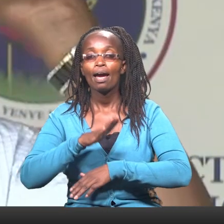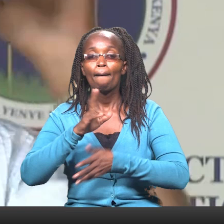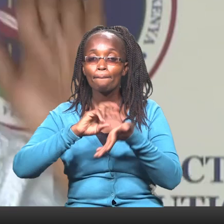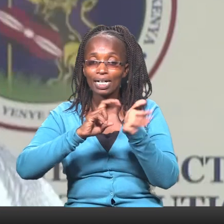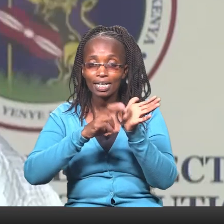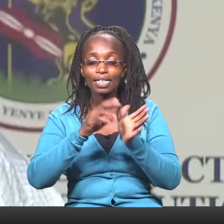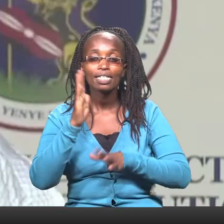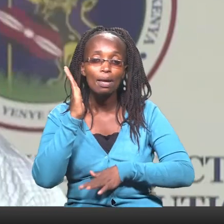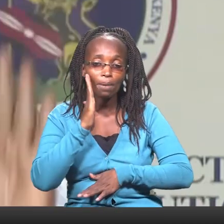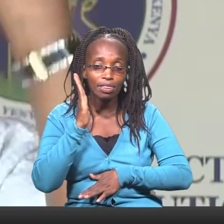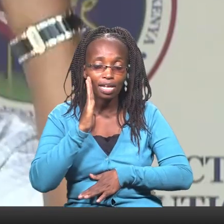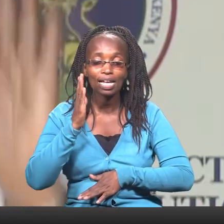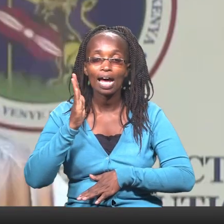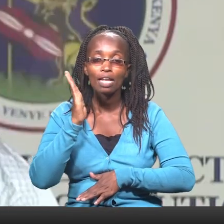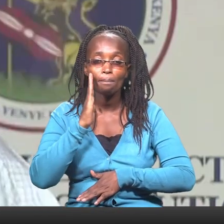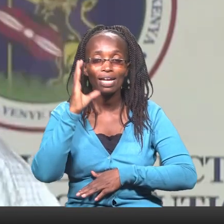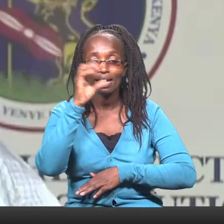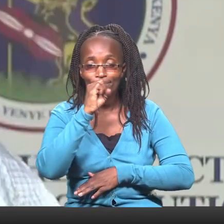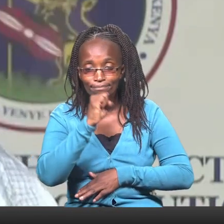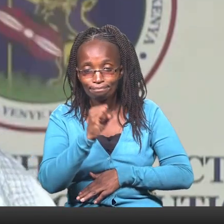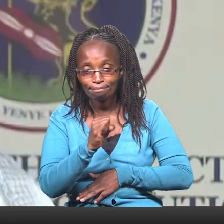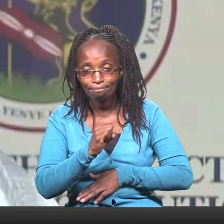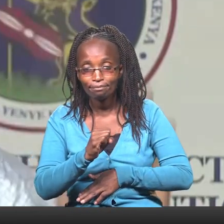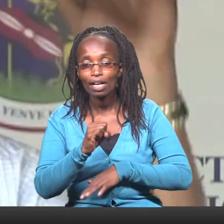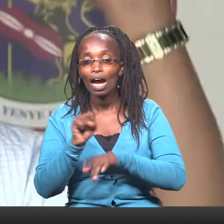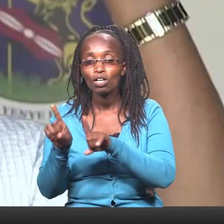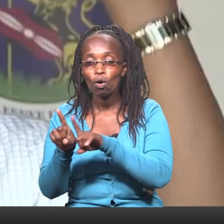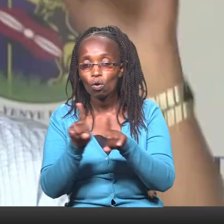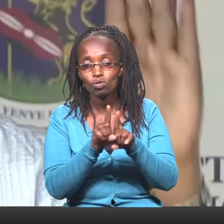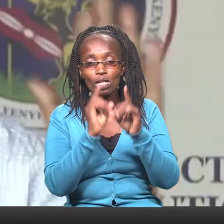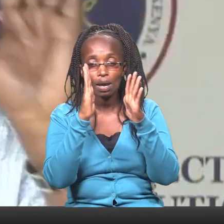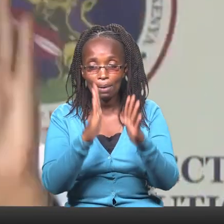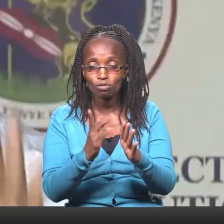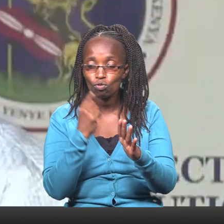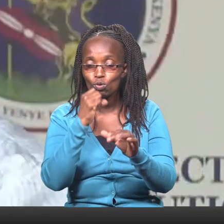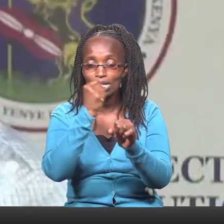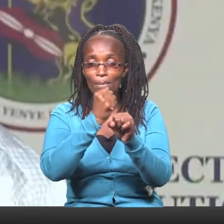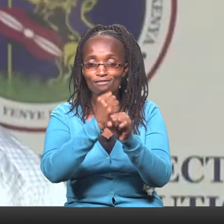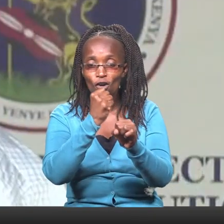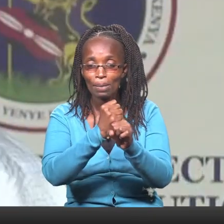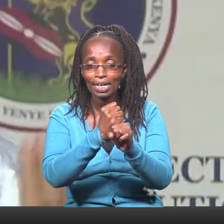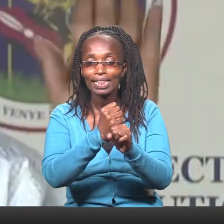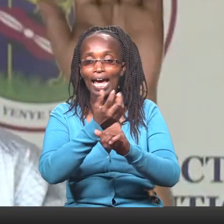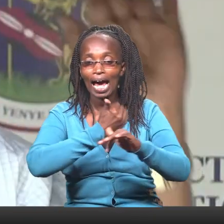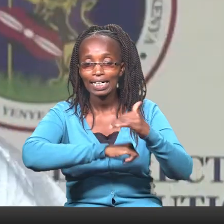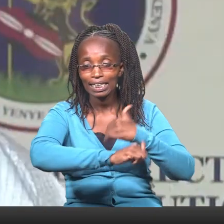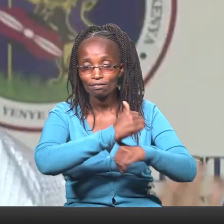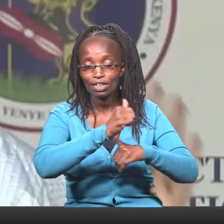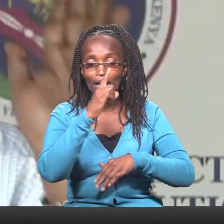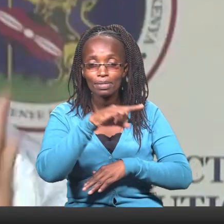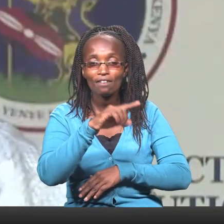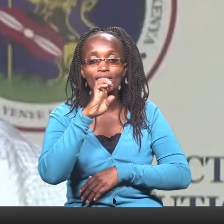It is the mothers and the grandmothers, and the person who is doing the procedure normally is an